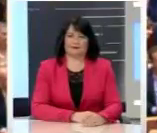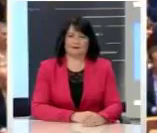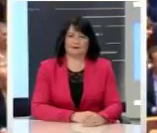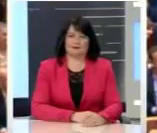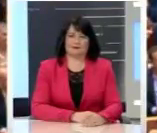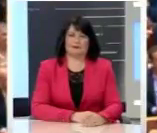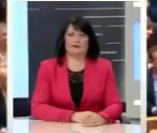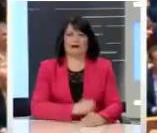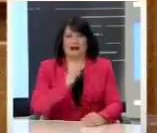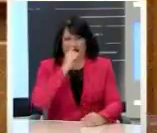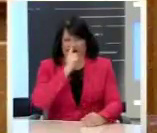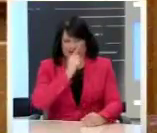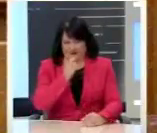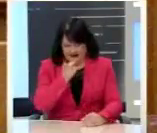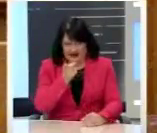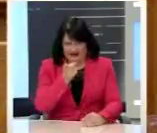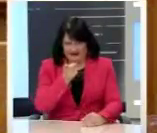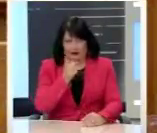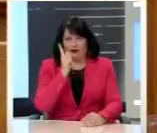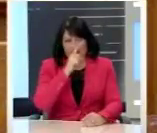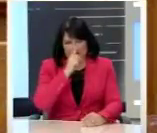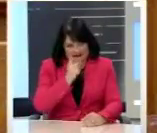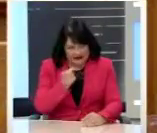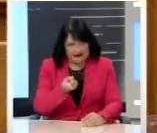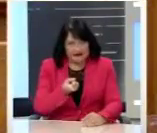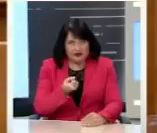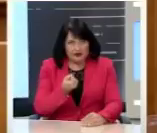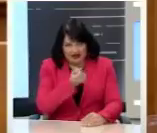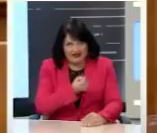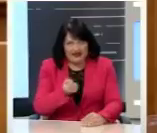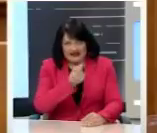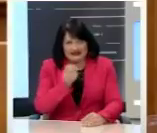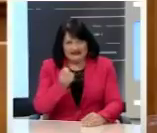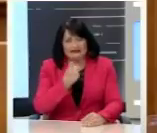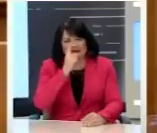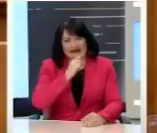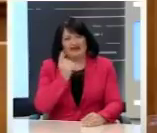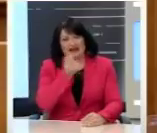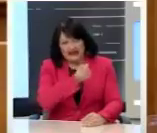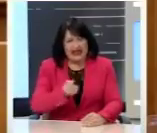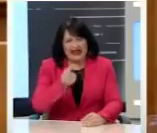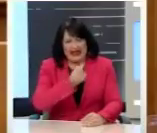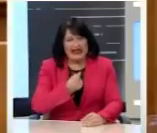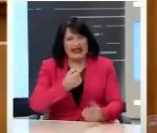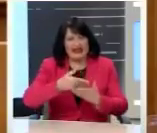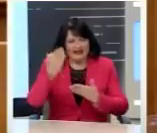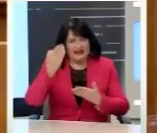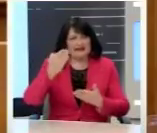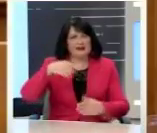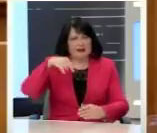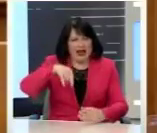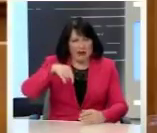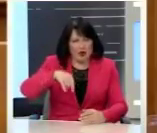Μαϊμού είναι, Κώστα. Μαϊμού είναι. Fake news είναι του παραπολιτικά του Κουρτάκη.